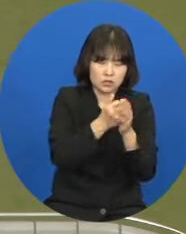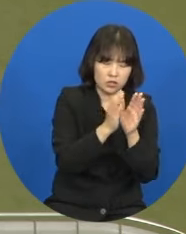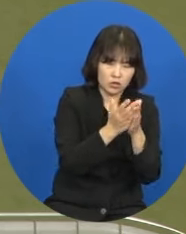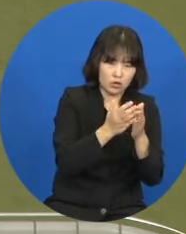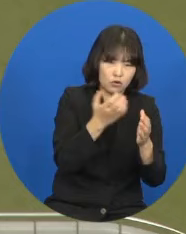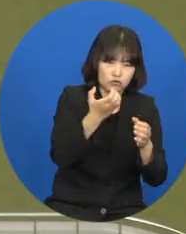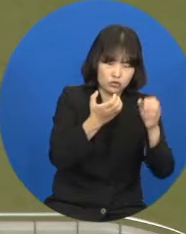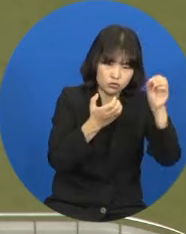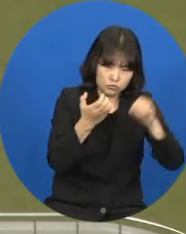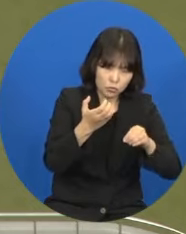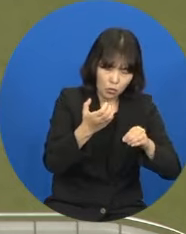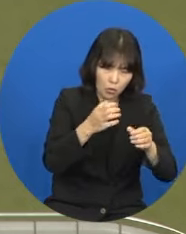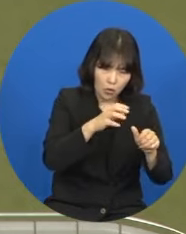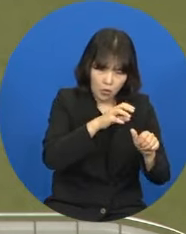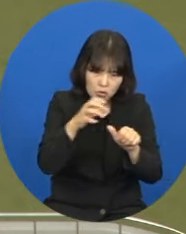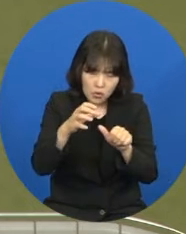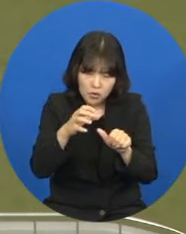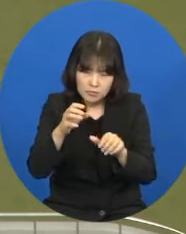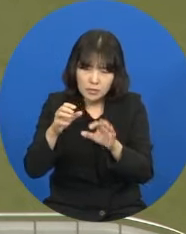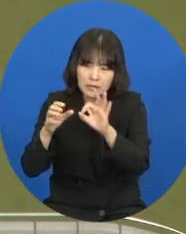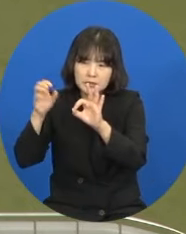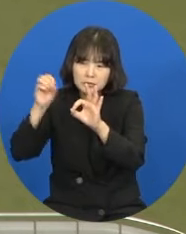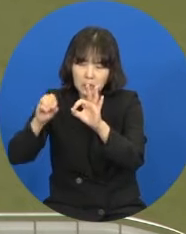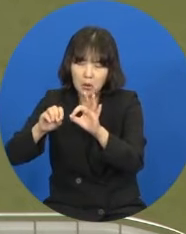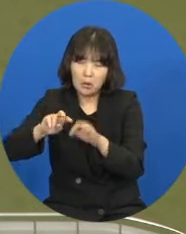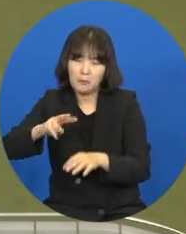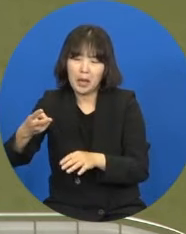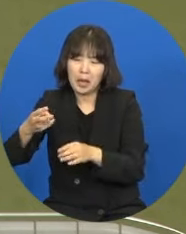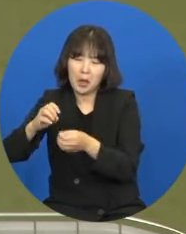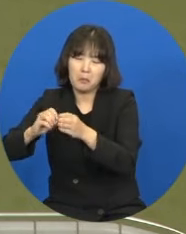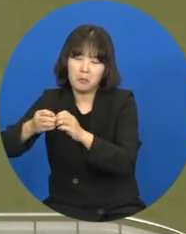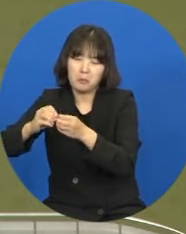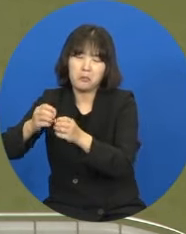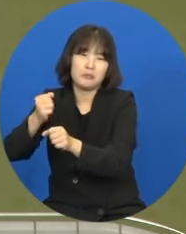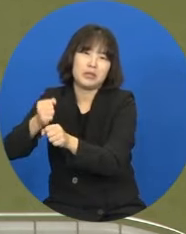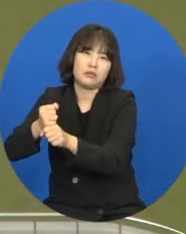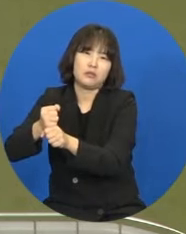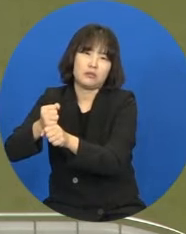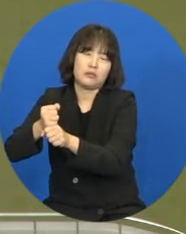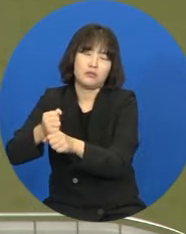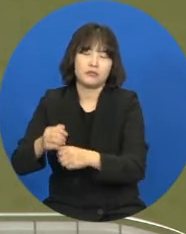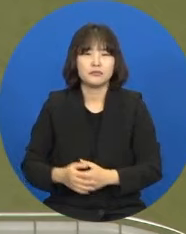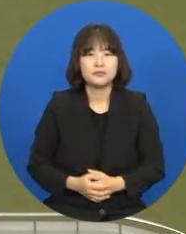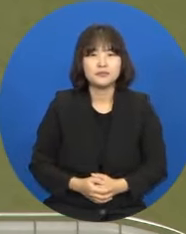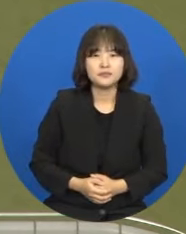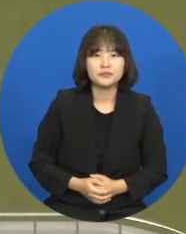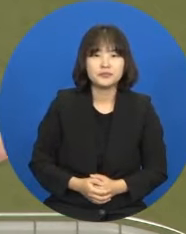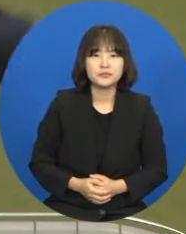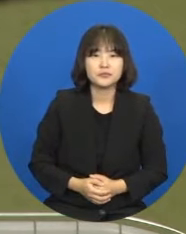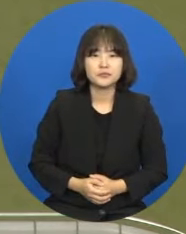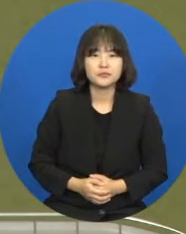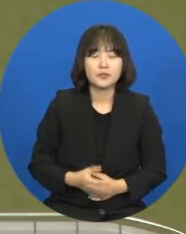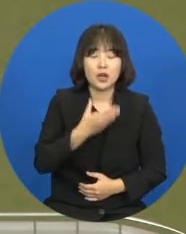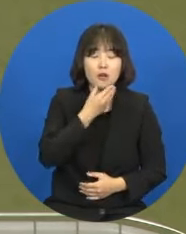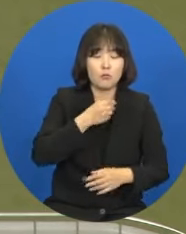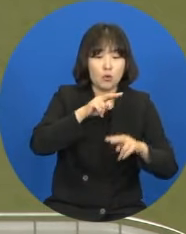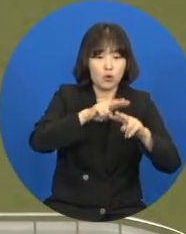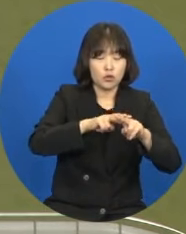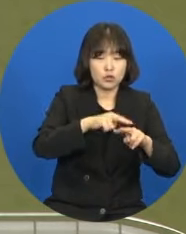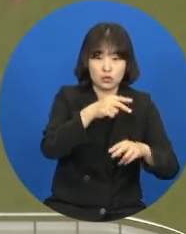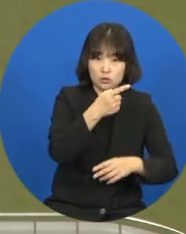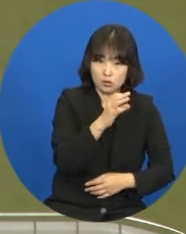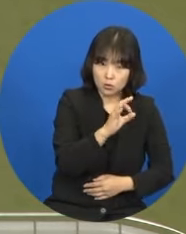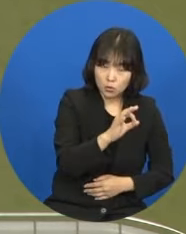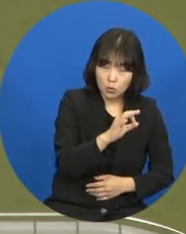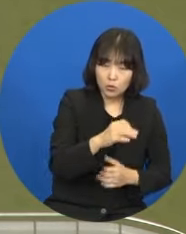거예요 여러분 이단이 특징이 뭐죠 성경을 쓴다는 겁니다 여러분 여기 이제 막이 복정동뿐만 아니라게 중앙 이게